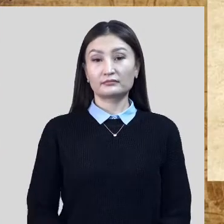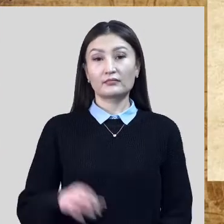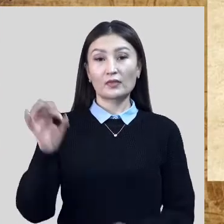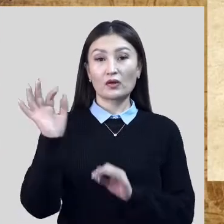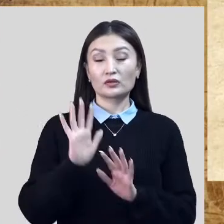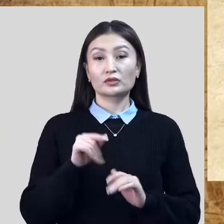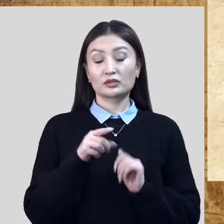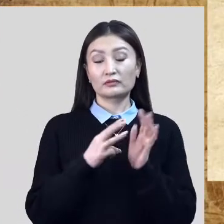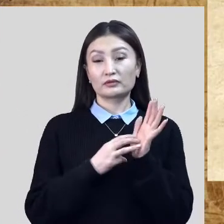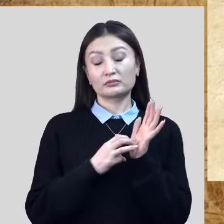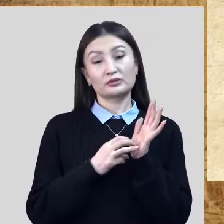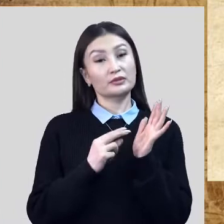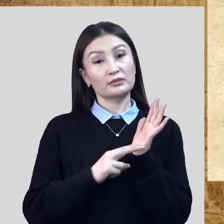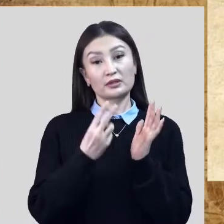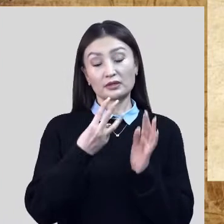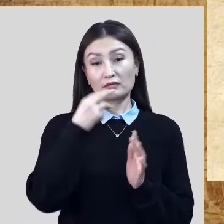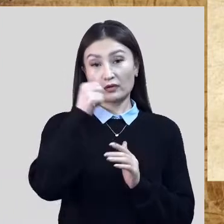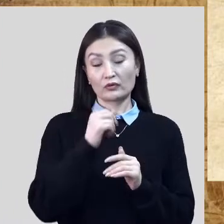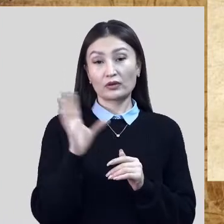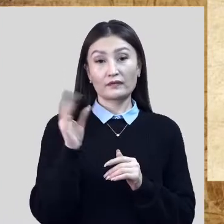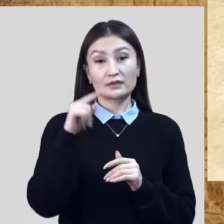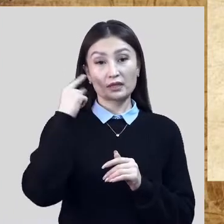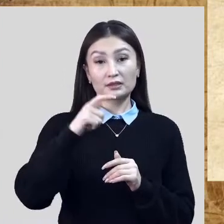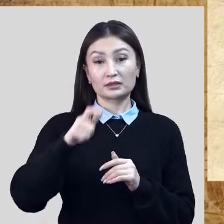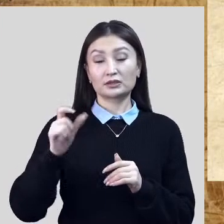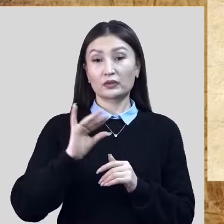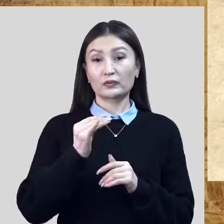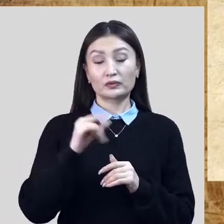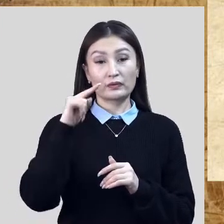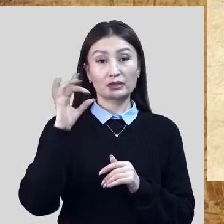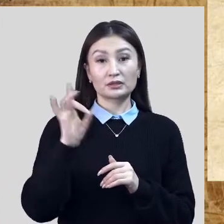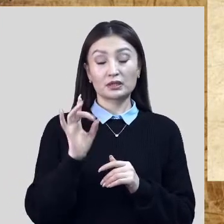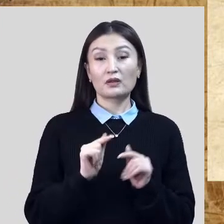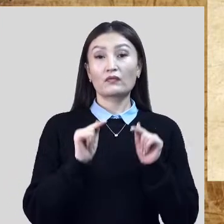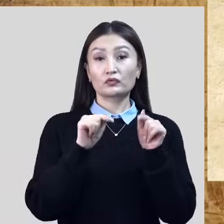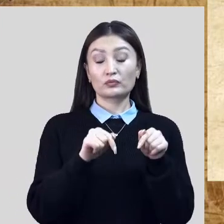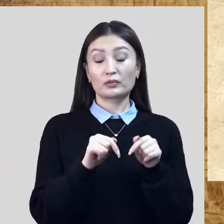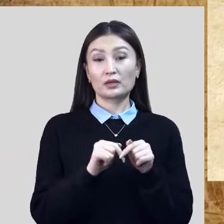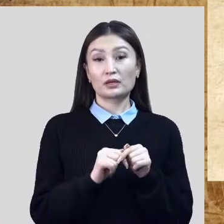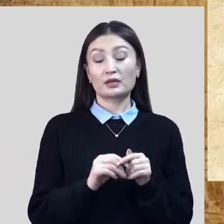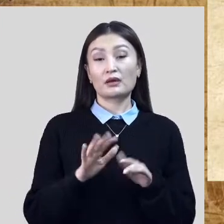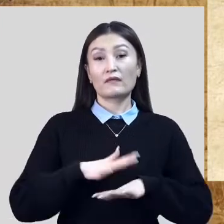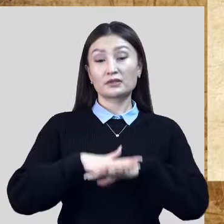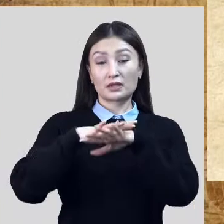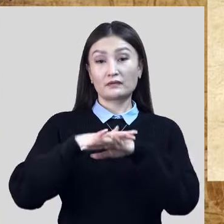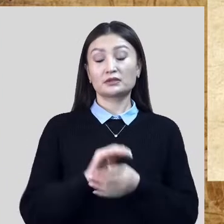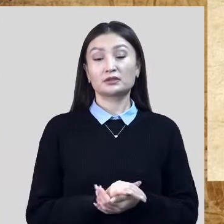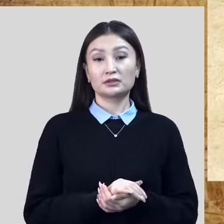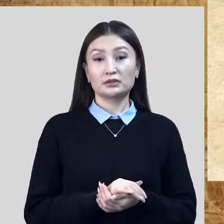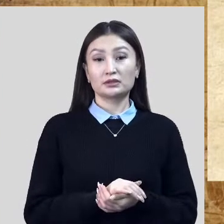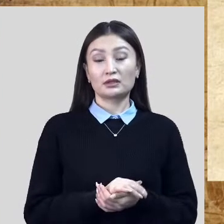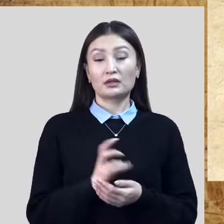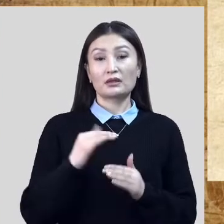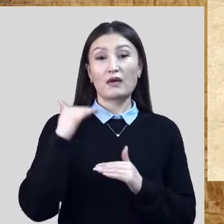осени 1873 года почти все кыргызы Южного Кыргызстана вступили в ряды восставших.